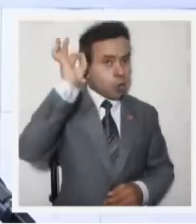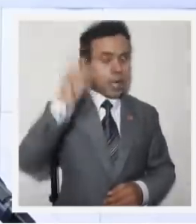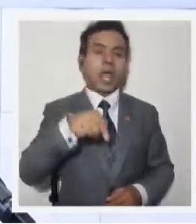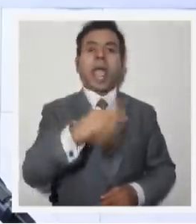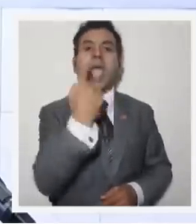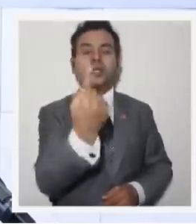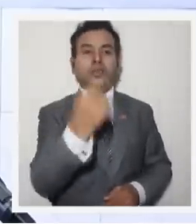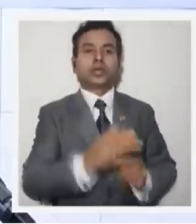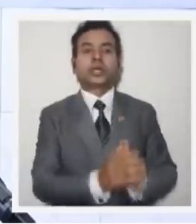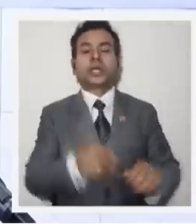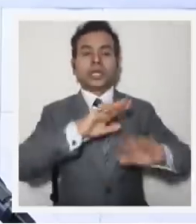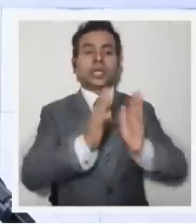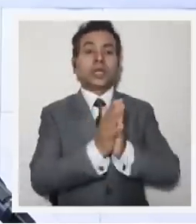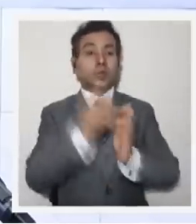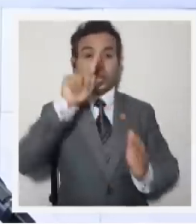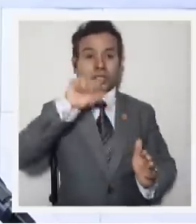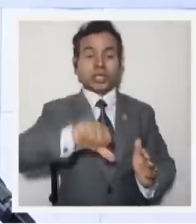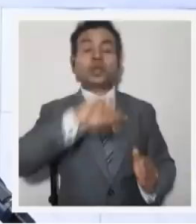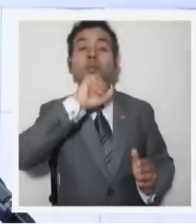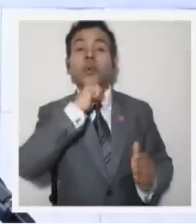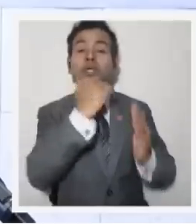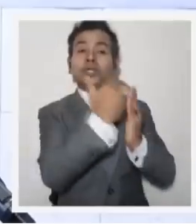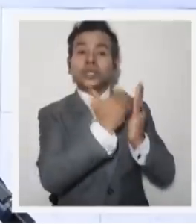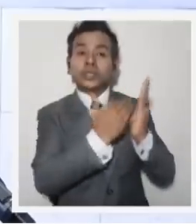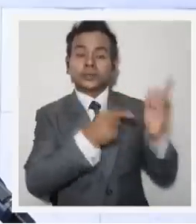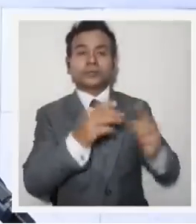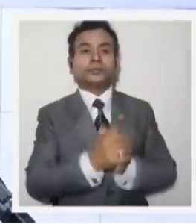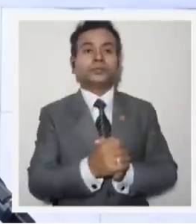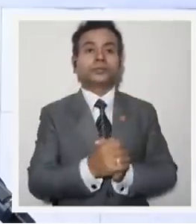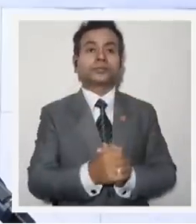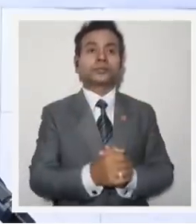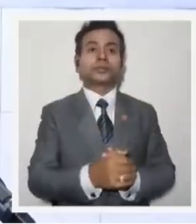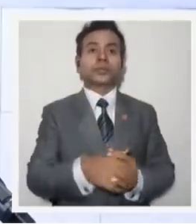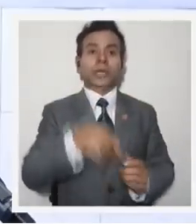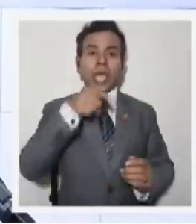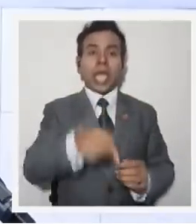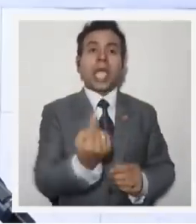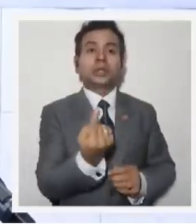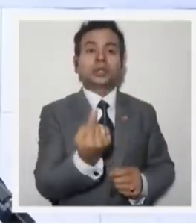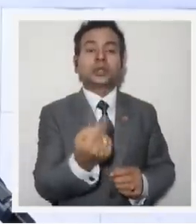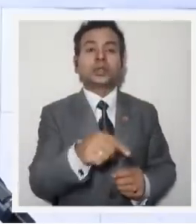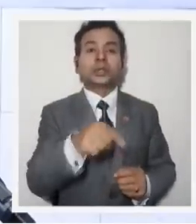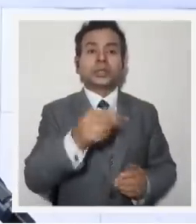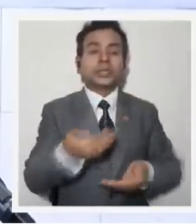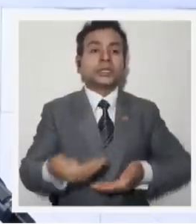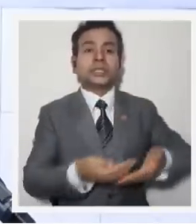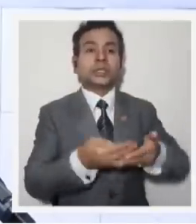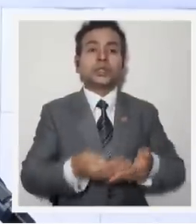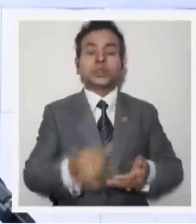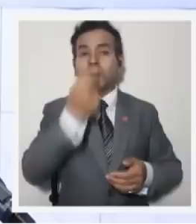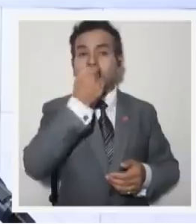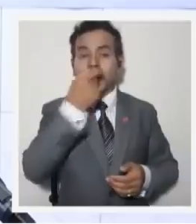মধ্যে চট্টগ্রামের 2 জন এবং কুমিল্লার 1 জন। এবং আমরা যদি বয়সভিত্তিক বিশ্লেষণে যাই তাহলে খুবই দুঃখের সাথে জানাচ্ছি